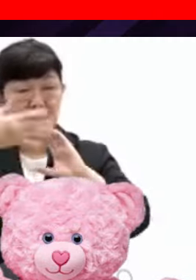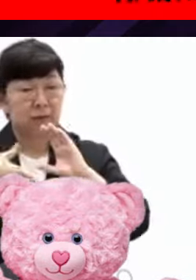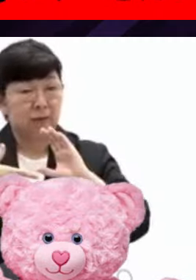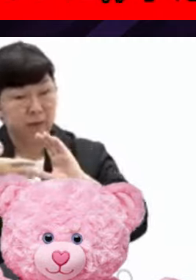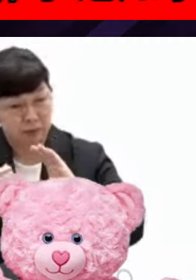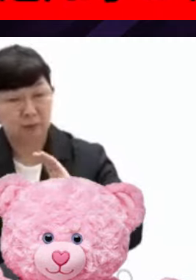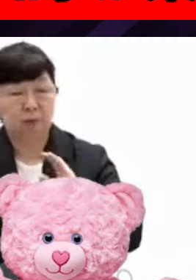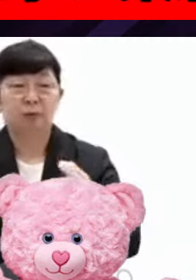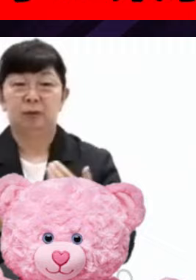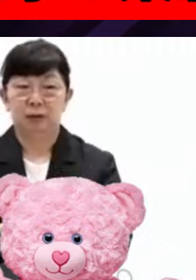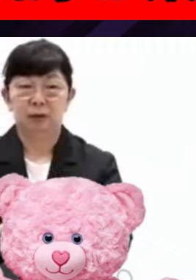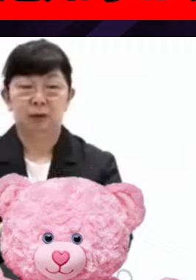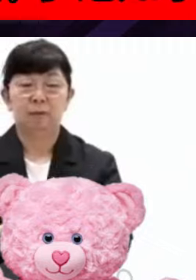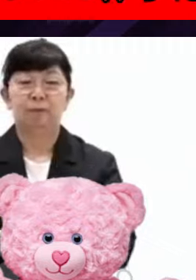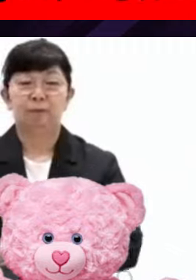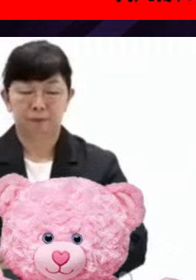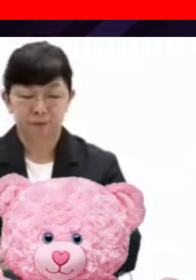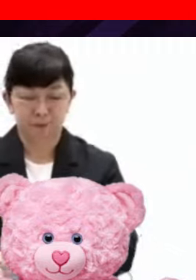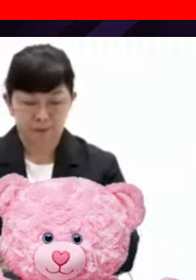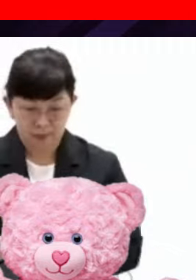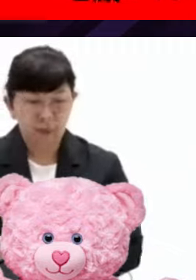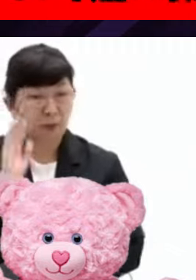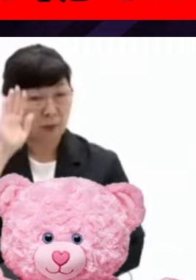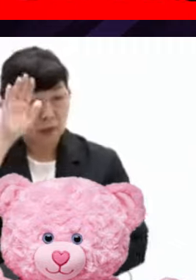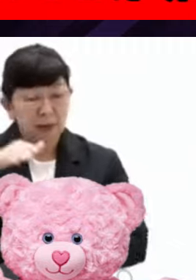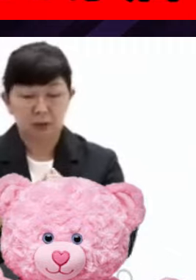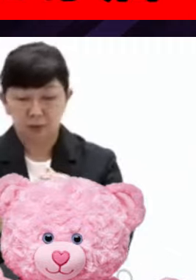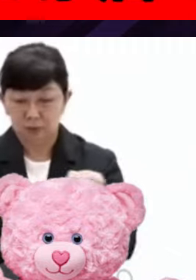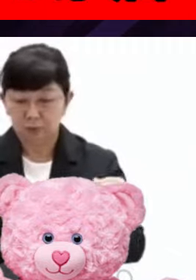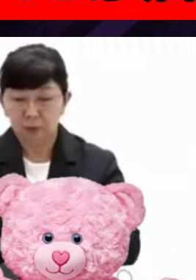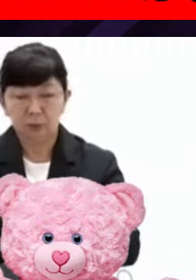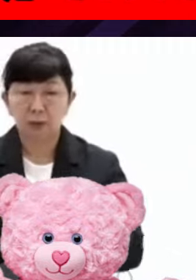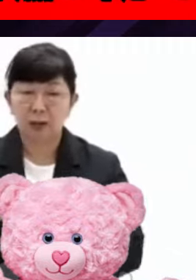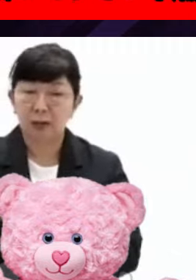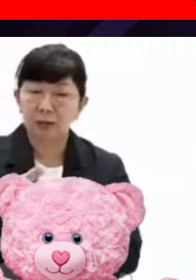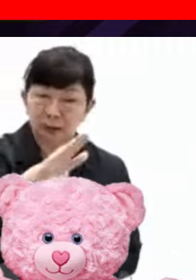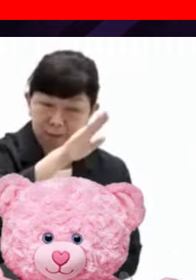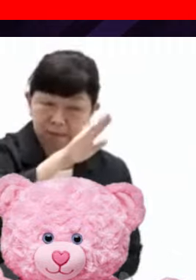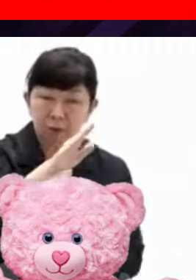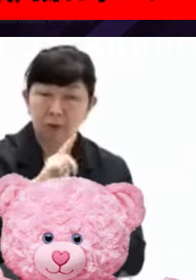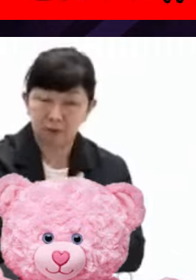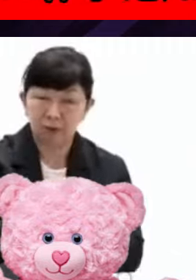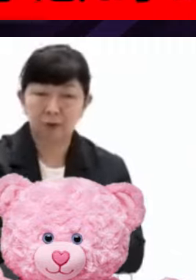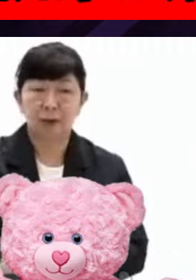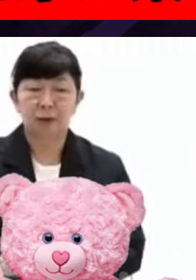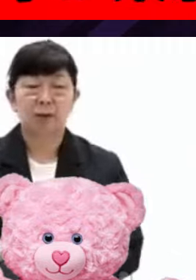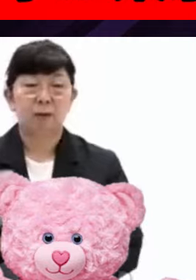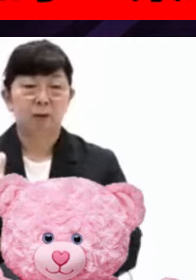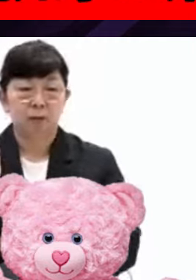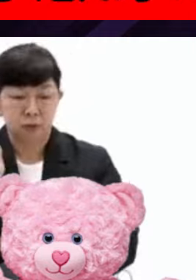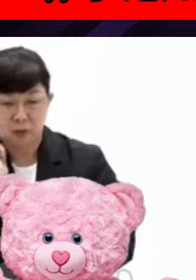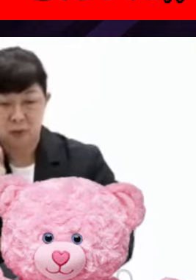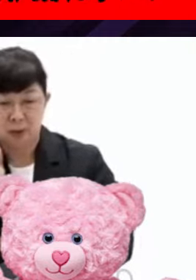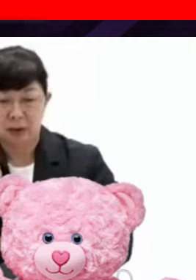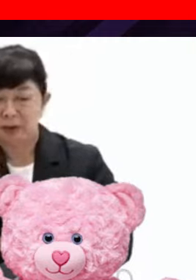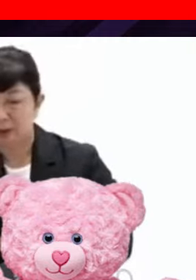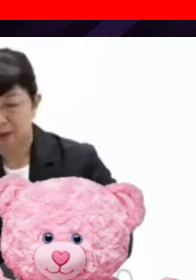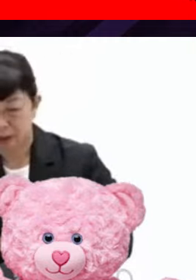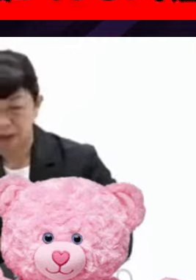これからの日本の発展ということについては、これまでの昭和ではなく、新しい形の会議